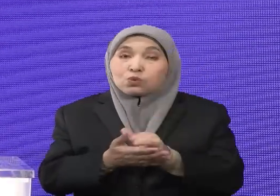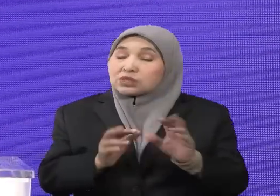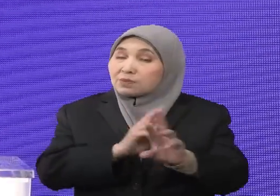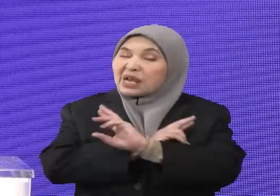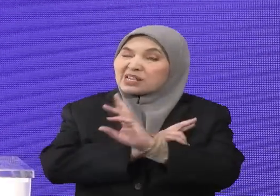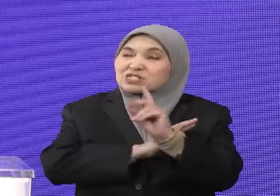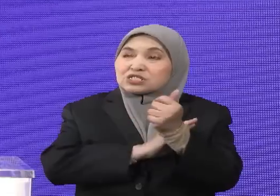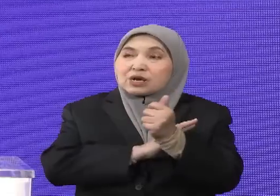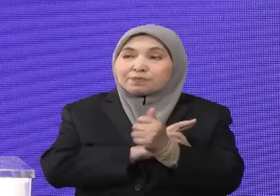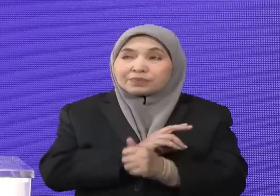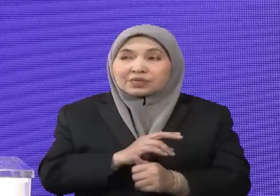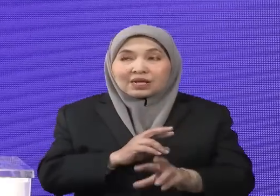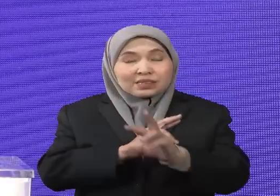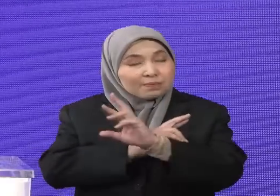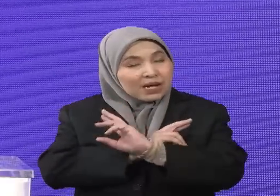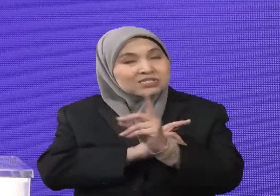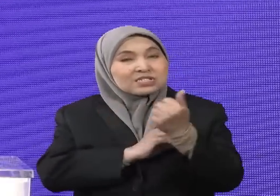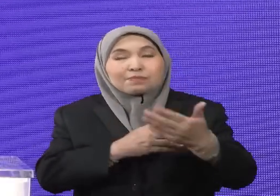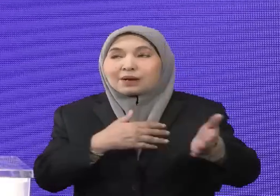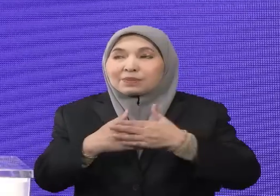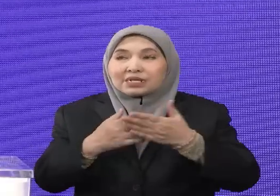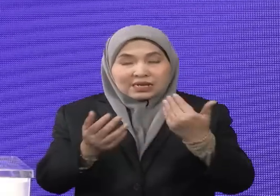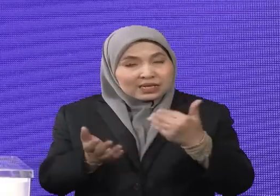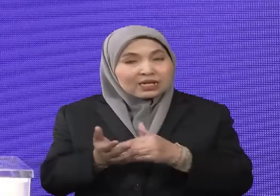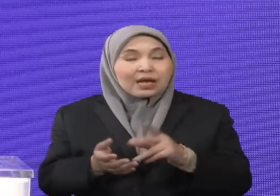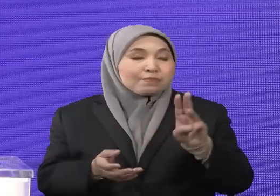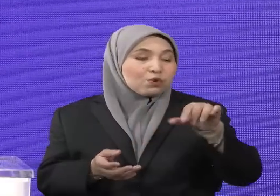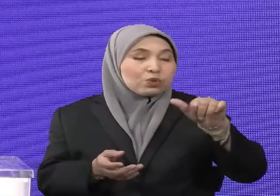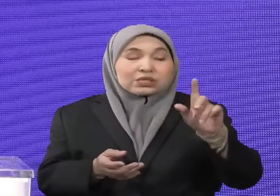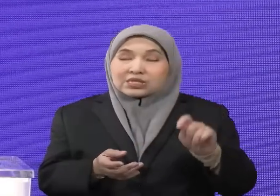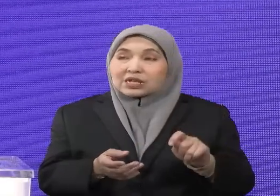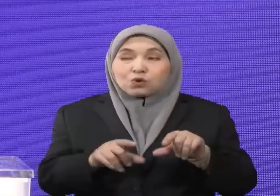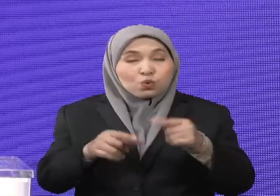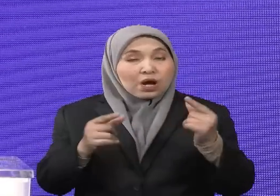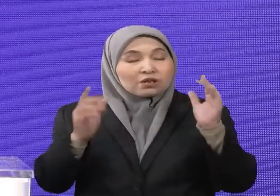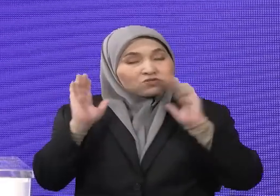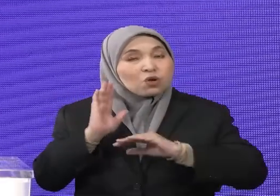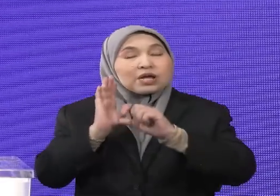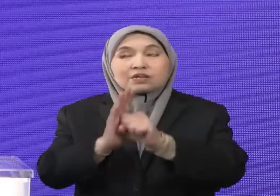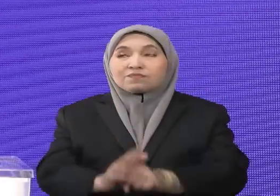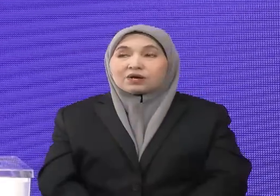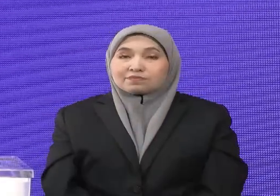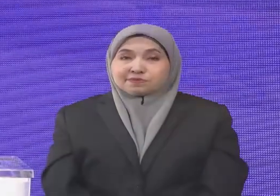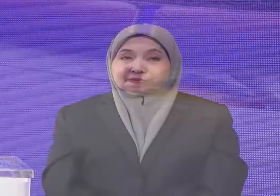melihat sebentar kita berhak sebentar kembali sebentar lagi naik Qur'an time Quran salat